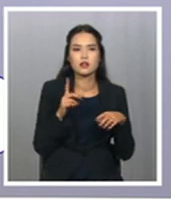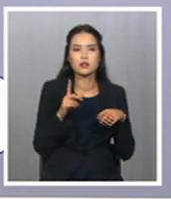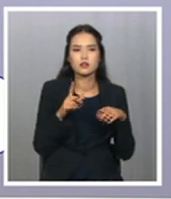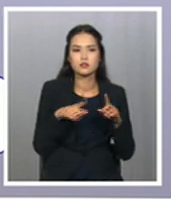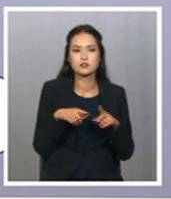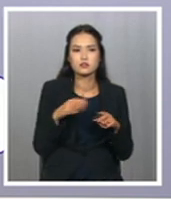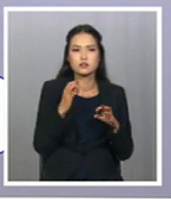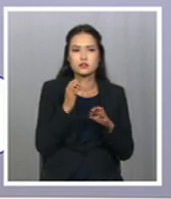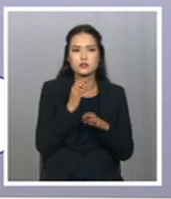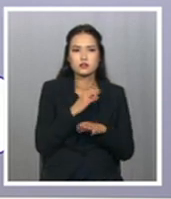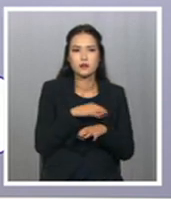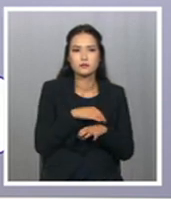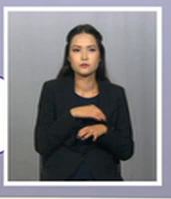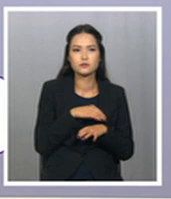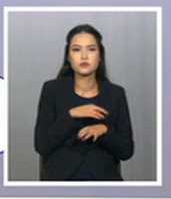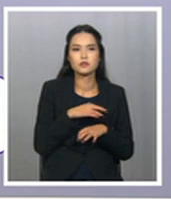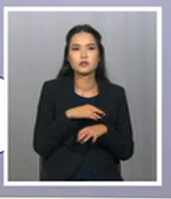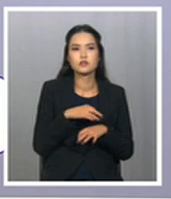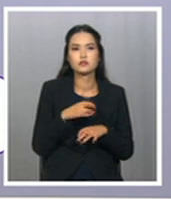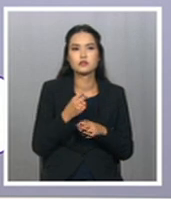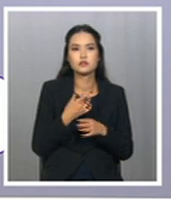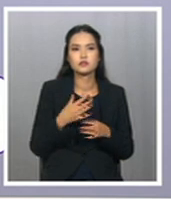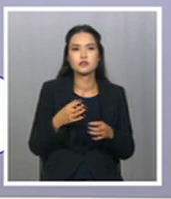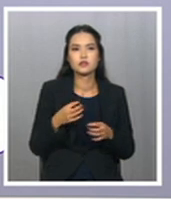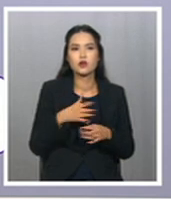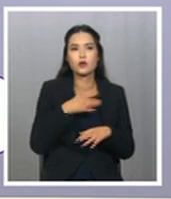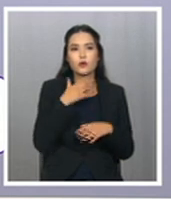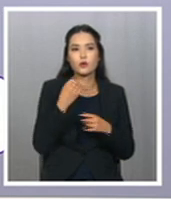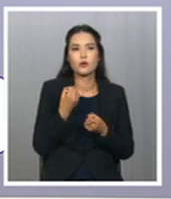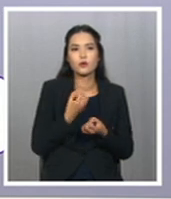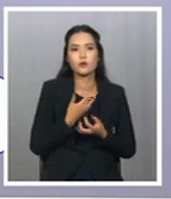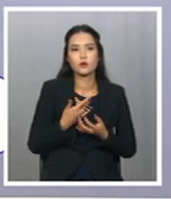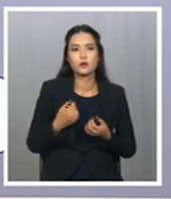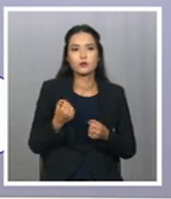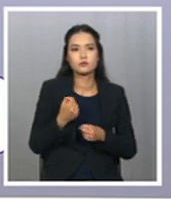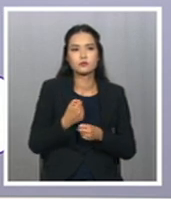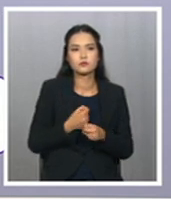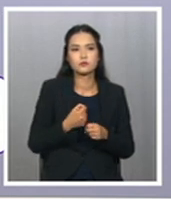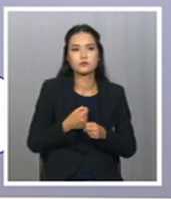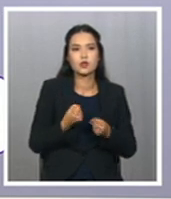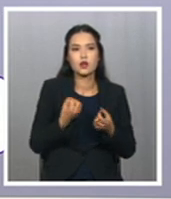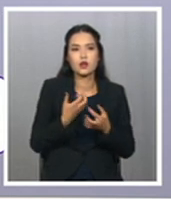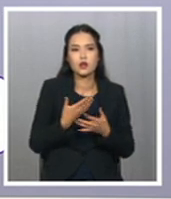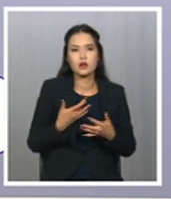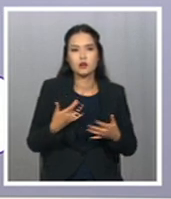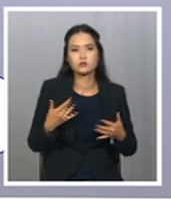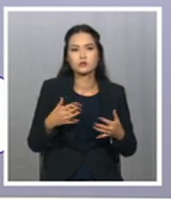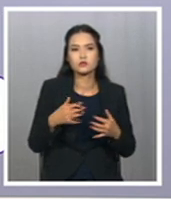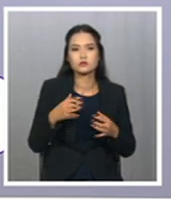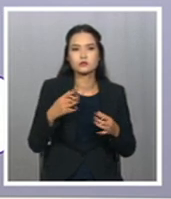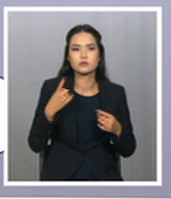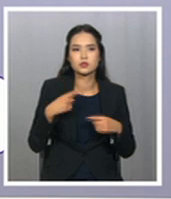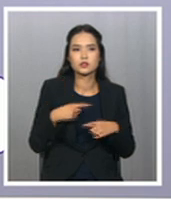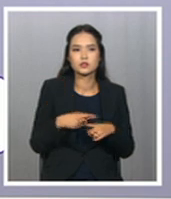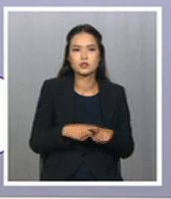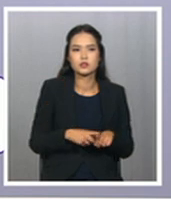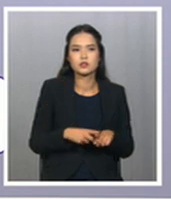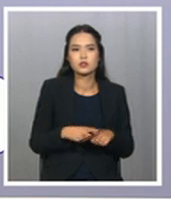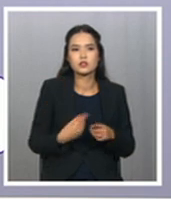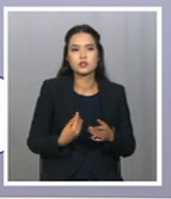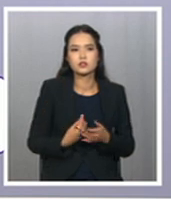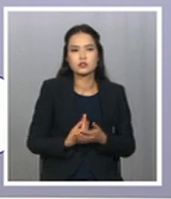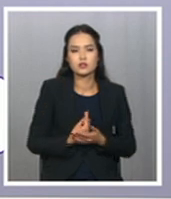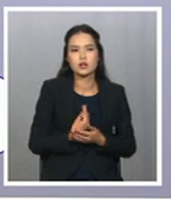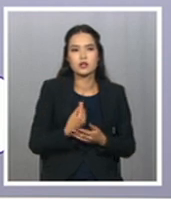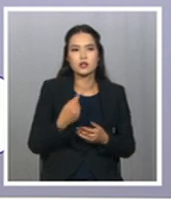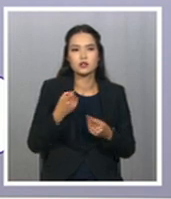дамуына көп ықпал етті. Көптеген кітаптарды оқып, әртүрлі пәндерді игеруіне жағы